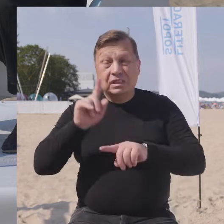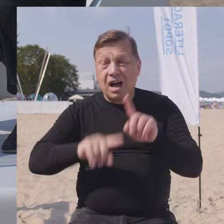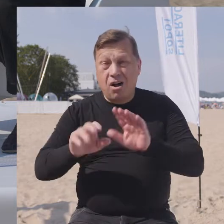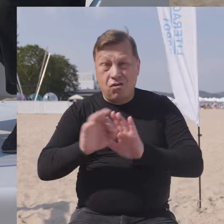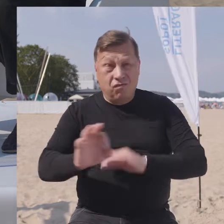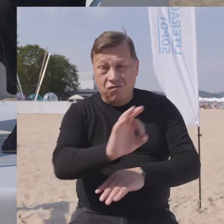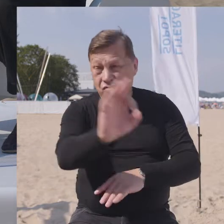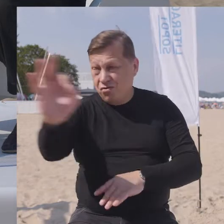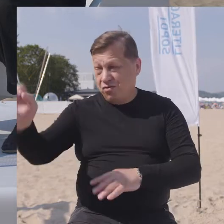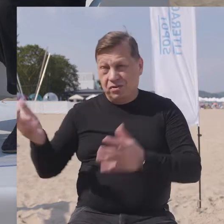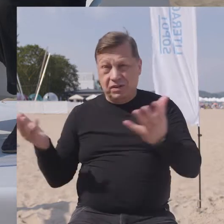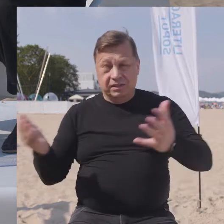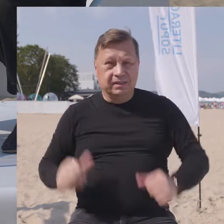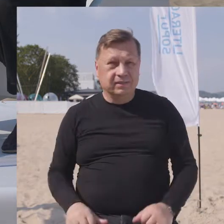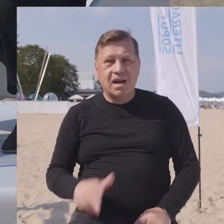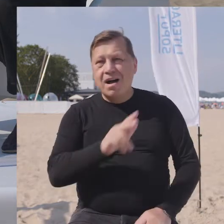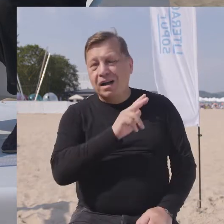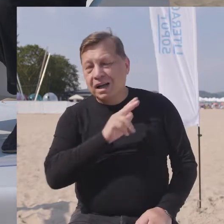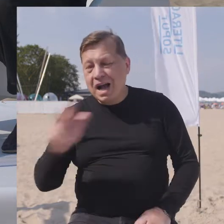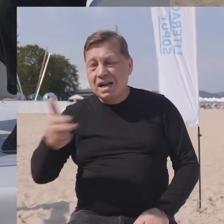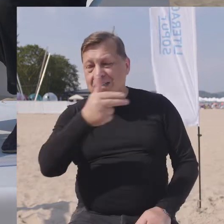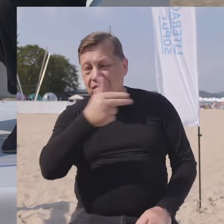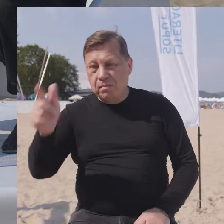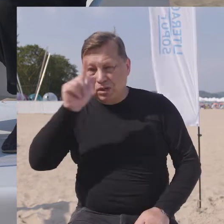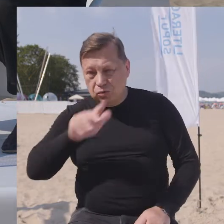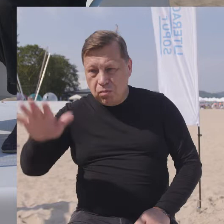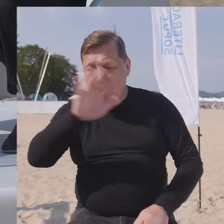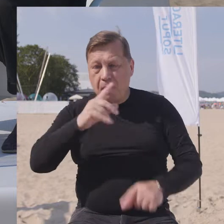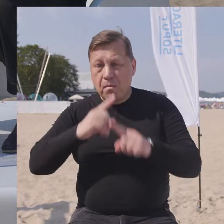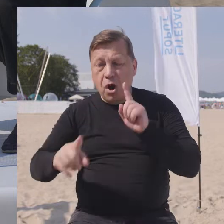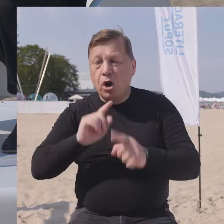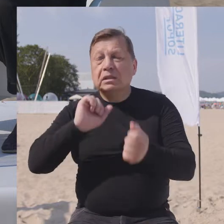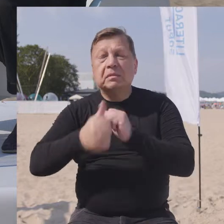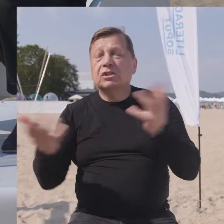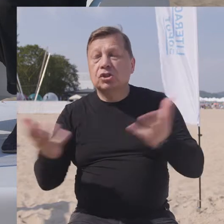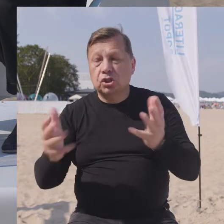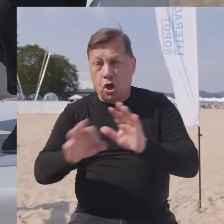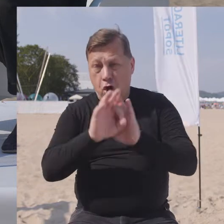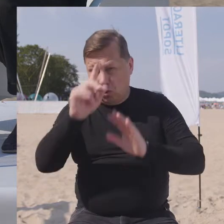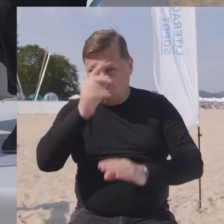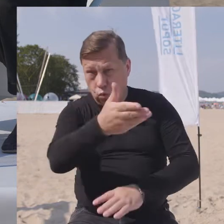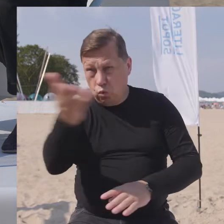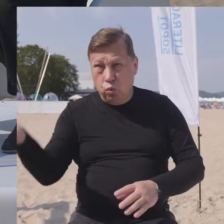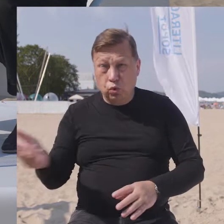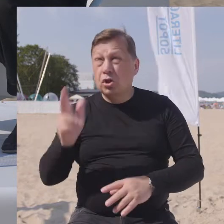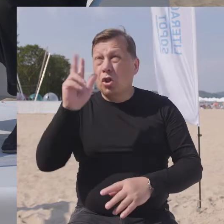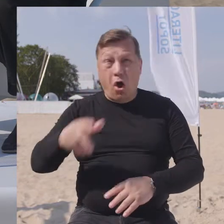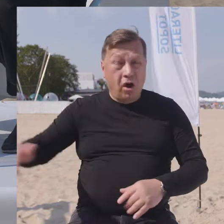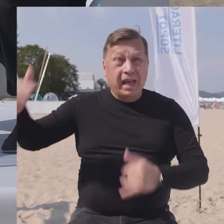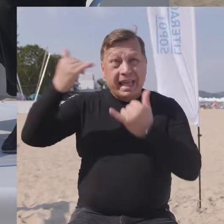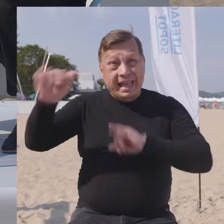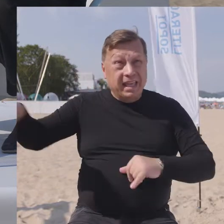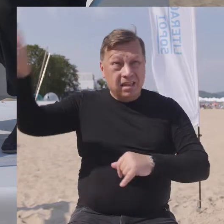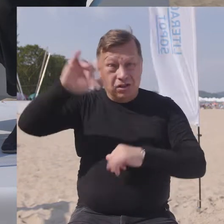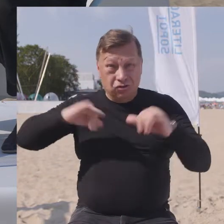Ta zmiana w każdym istotnym temacie społecznym i politycznym musi zacząć się na dole. Nikt za nas tej roboty